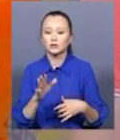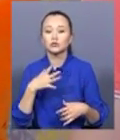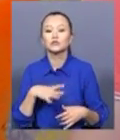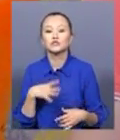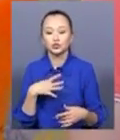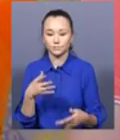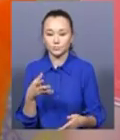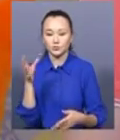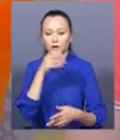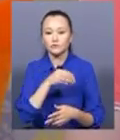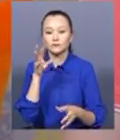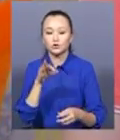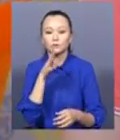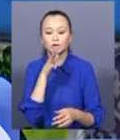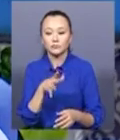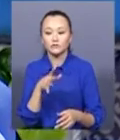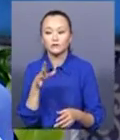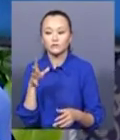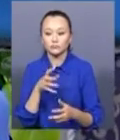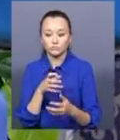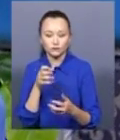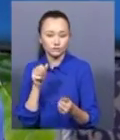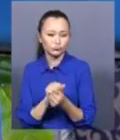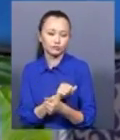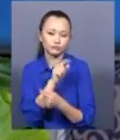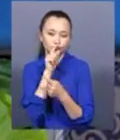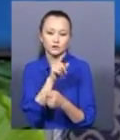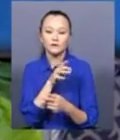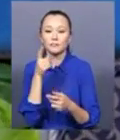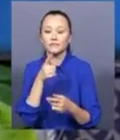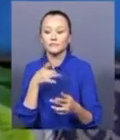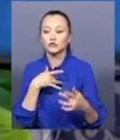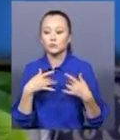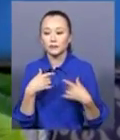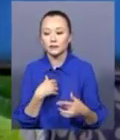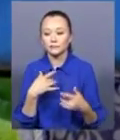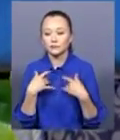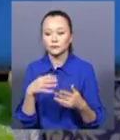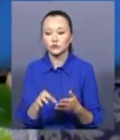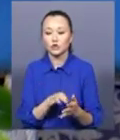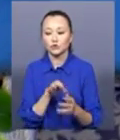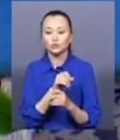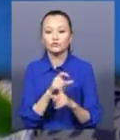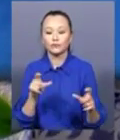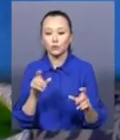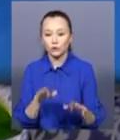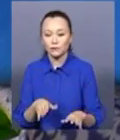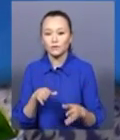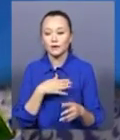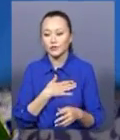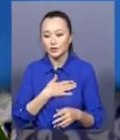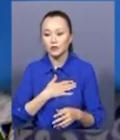зачем? Вот поэтому это все было вопреки. Но первое выступление... Ну, я выступала сразу в школе. Угу.